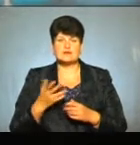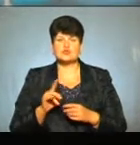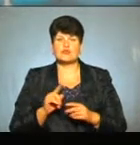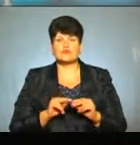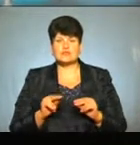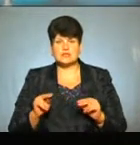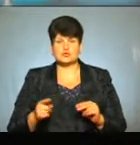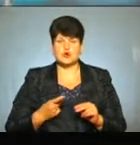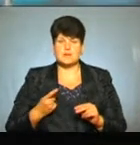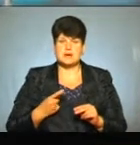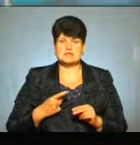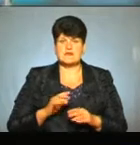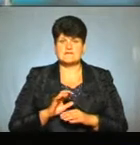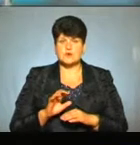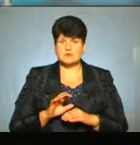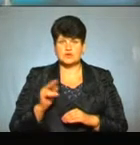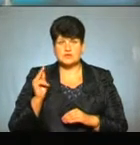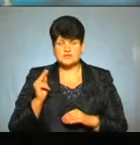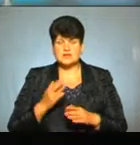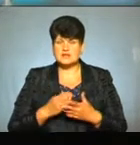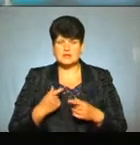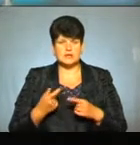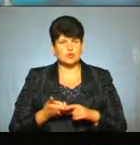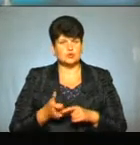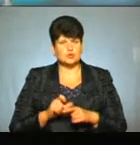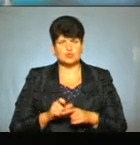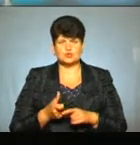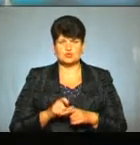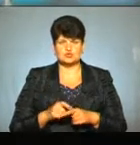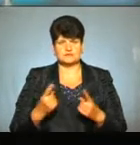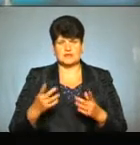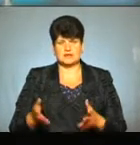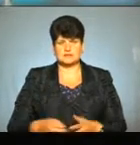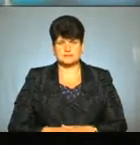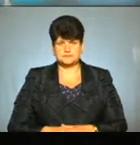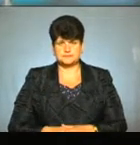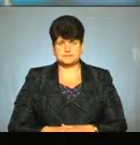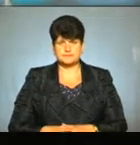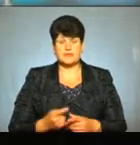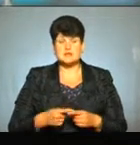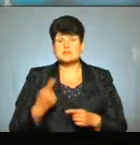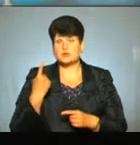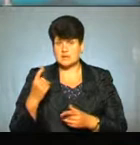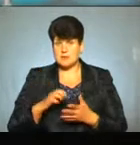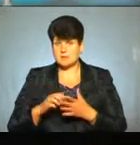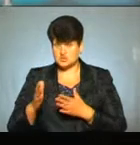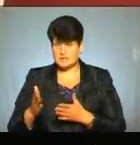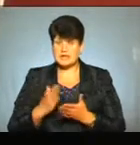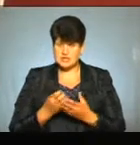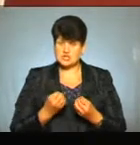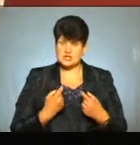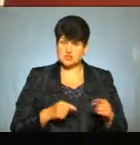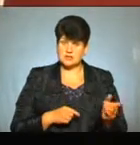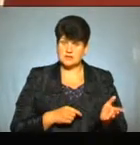що вчителя, що майстра виробничого навчання, є дуже і дуже велика. Це одна з причин. Є ще